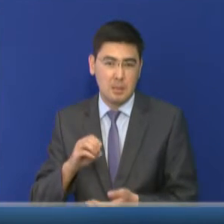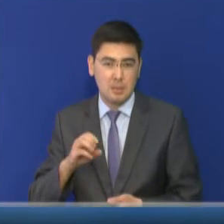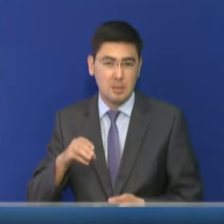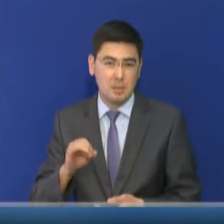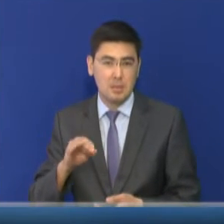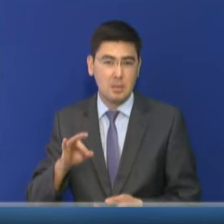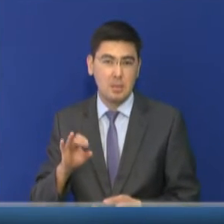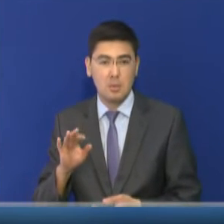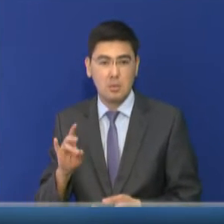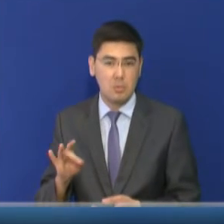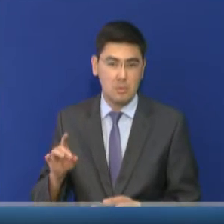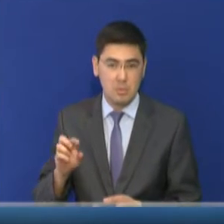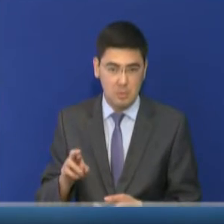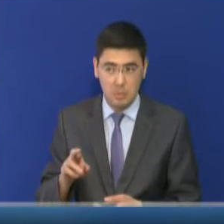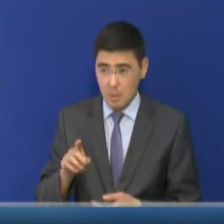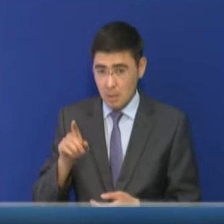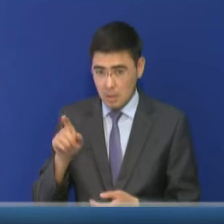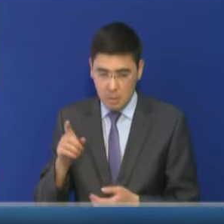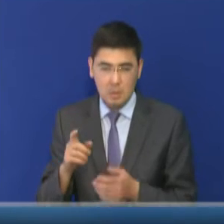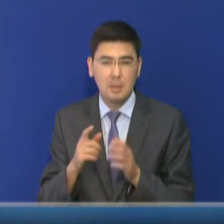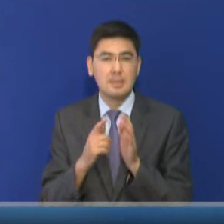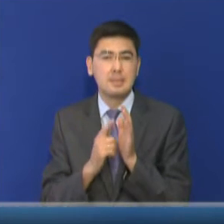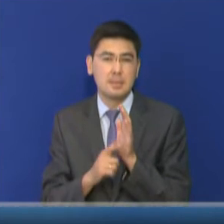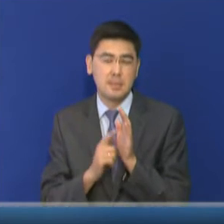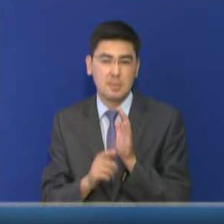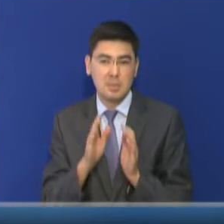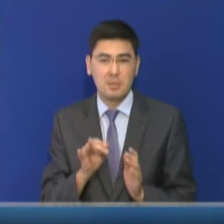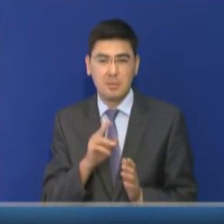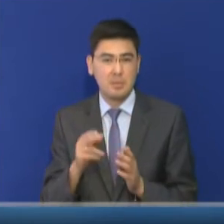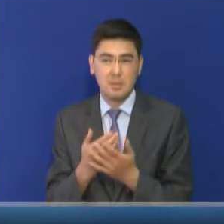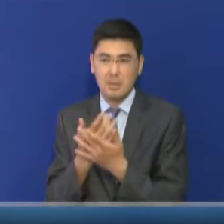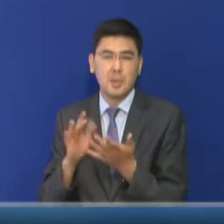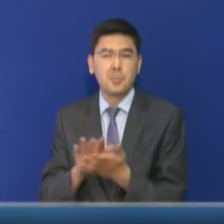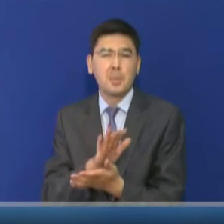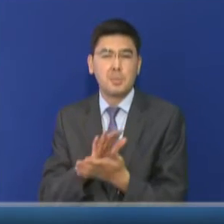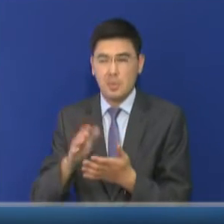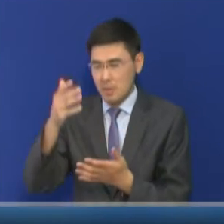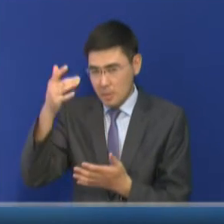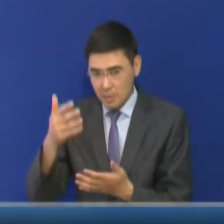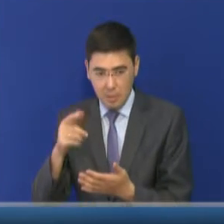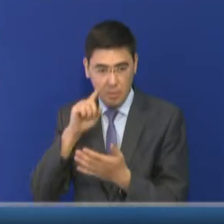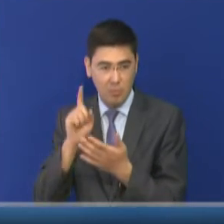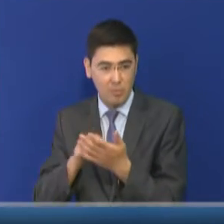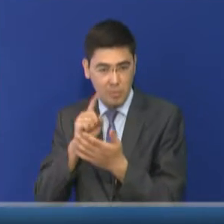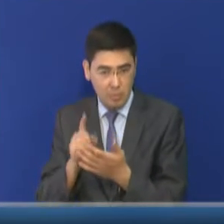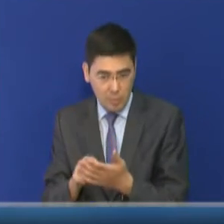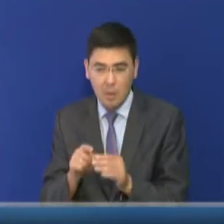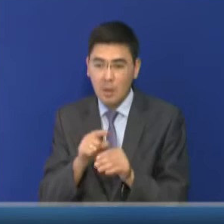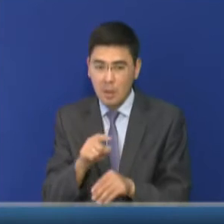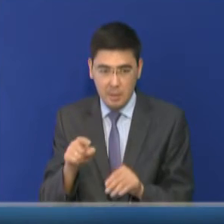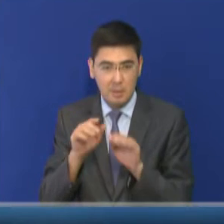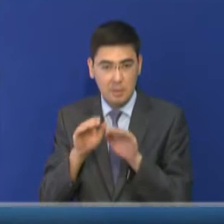тестирования проработал вопрос и организовал более 70 тестов